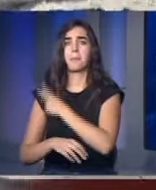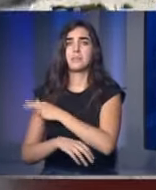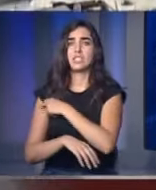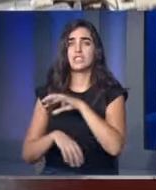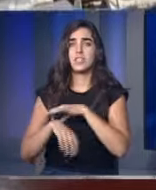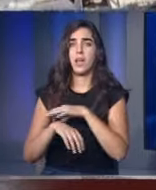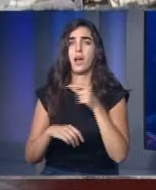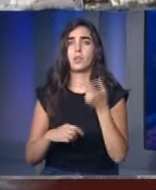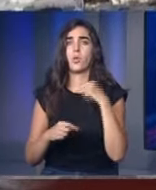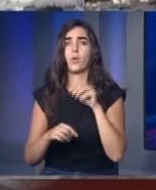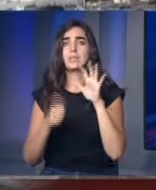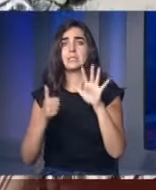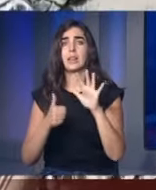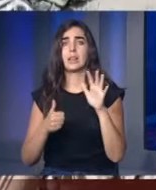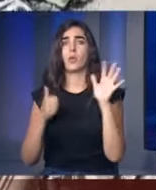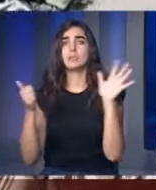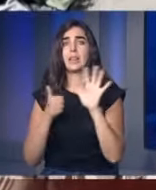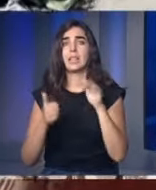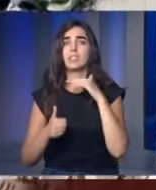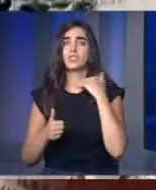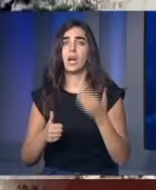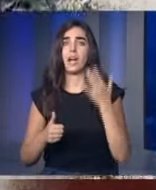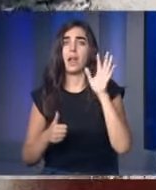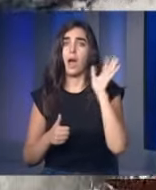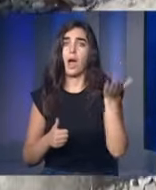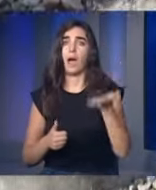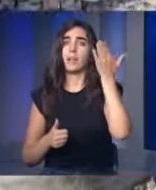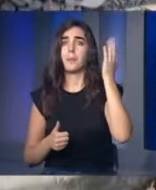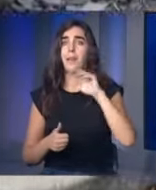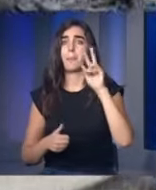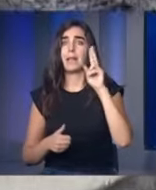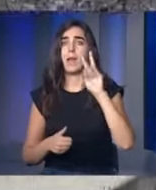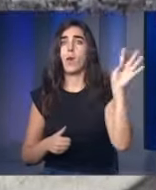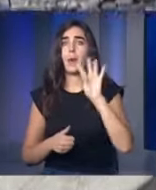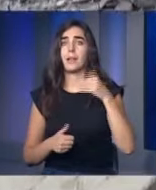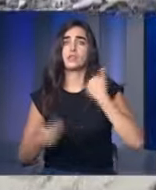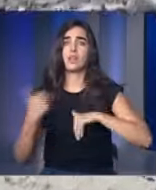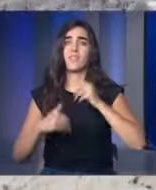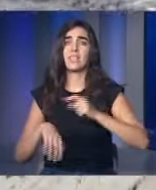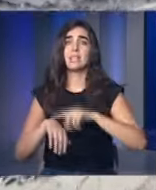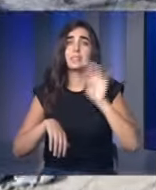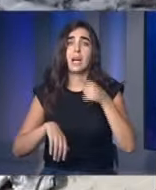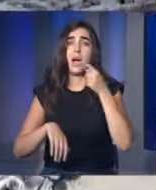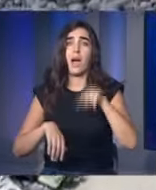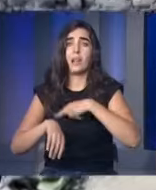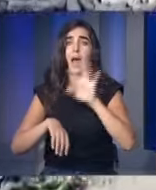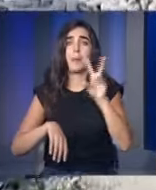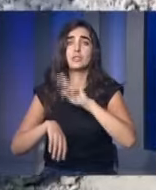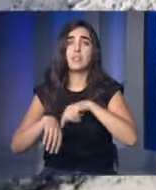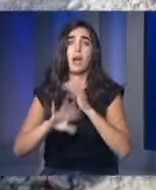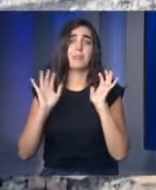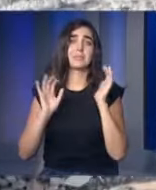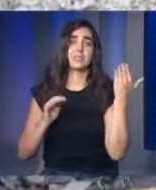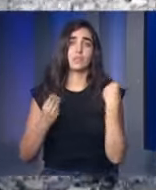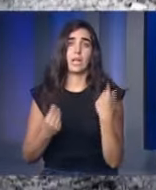مجازر، وصل منها إلى المستشفيات 66 شهيداً وأكثر من 240 مصاباً في